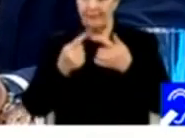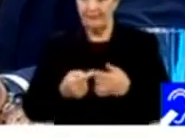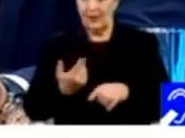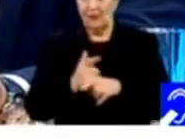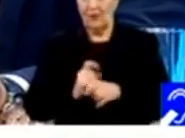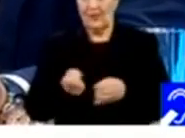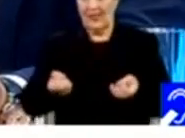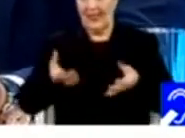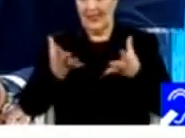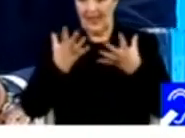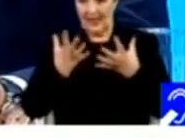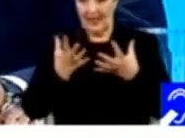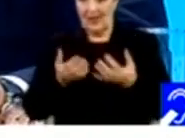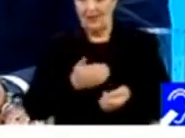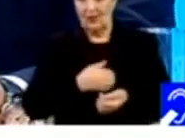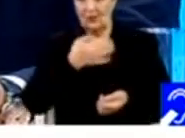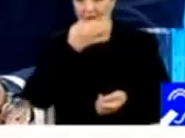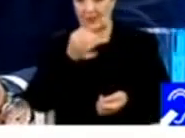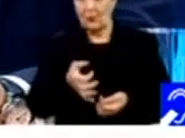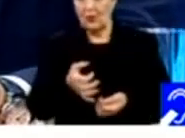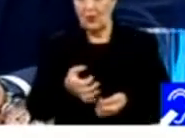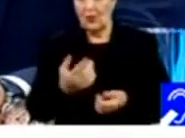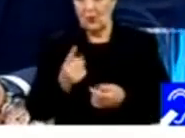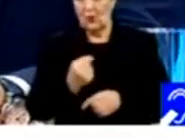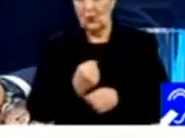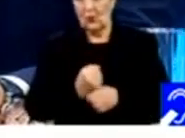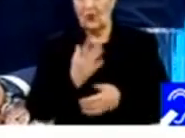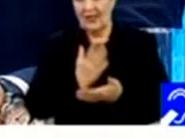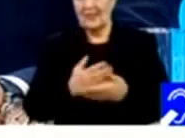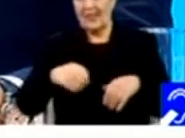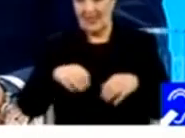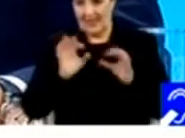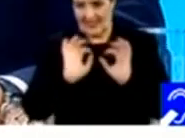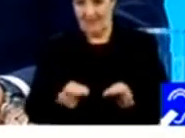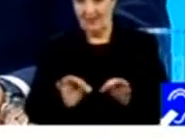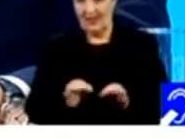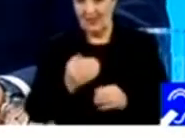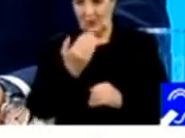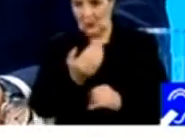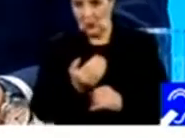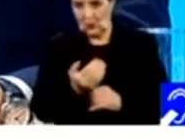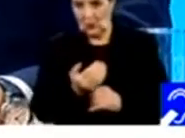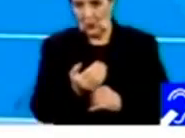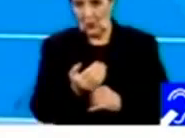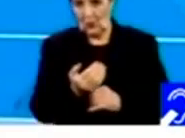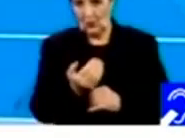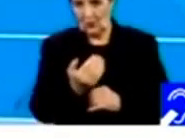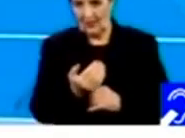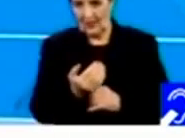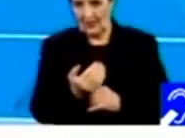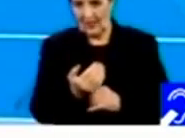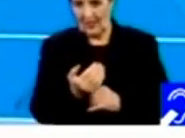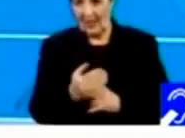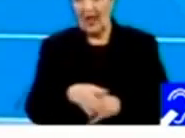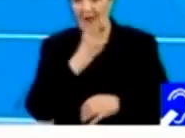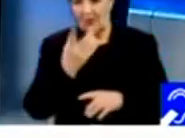clar ce au făcut acești domni. Vreau să vă spun un lucru. Doamne. Este adevărat, domnule Ceban, nu dumneata ai sucit cuțitul. O secundă, domnul Munteanu, nu